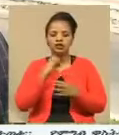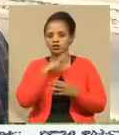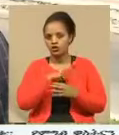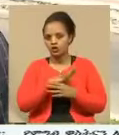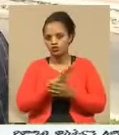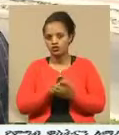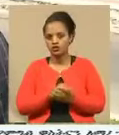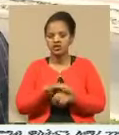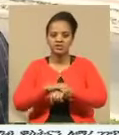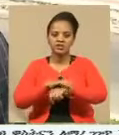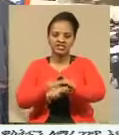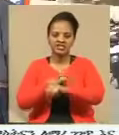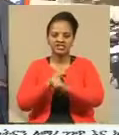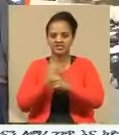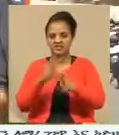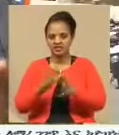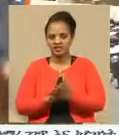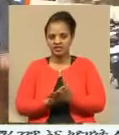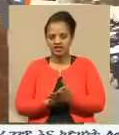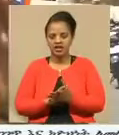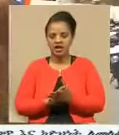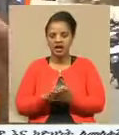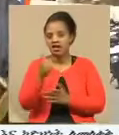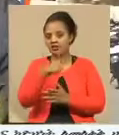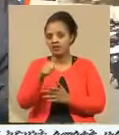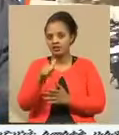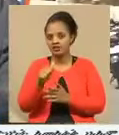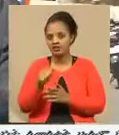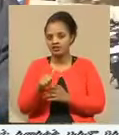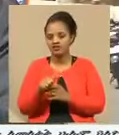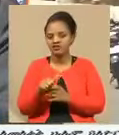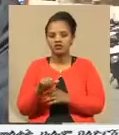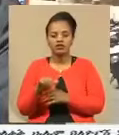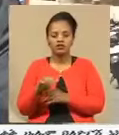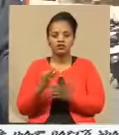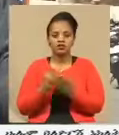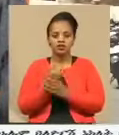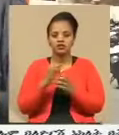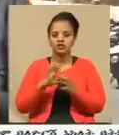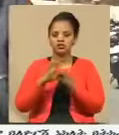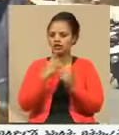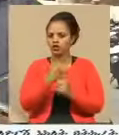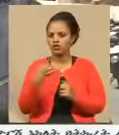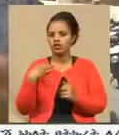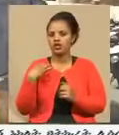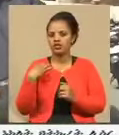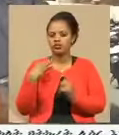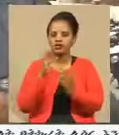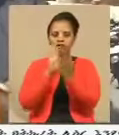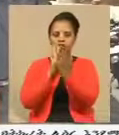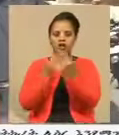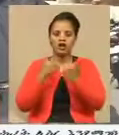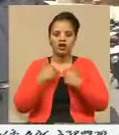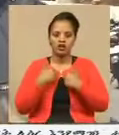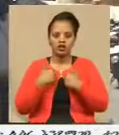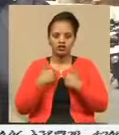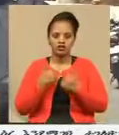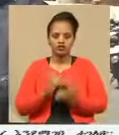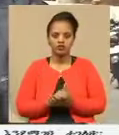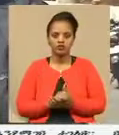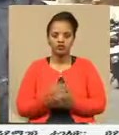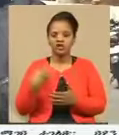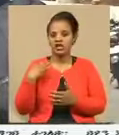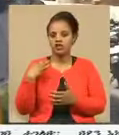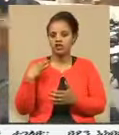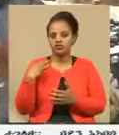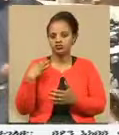የተበላሹትን የመጠገን ስራ ሰርተናል። ከግሪነሪ ጋር በተያያዘ በእያንዳንዱ ግለሰብ ያሉ ፊት ለፊት ያሉ ኦፕን ኤሮች